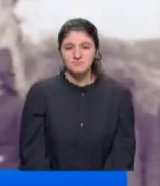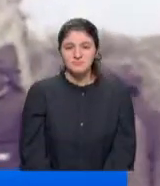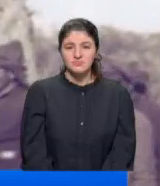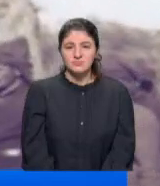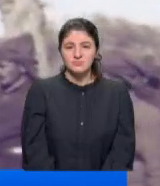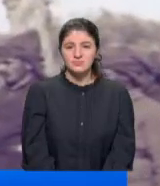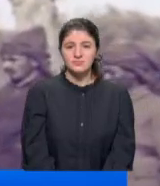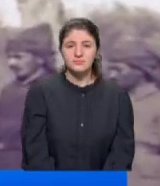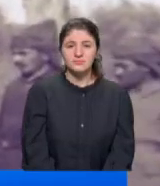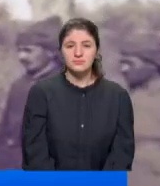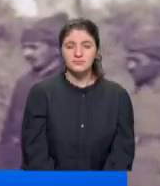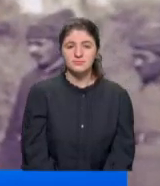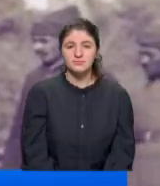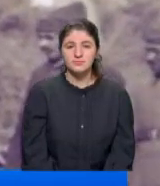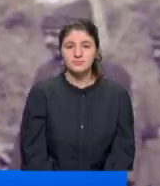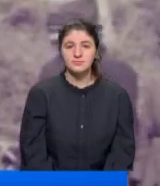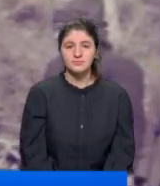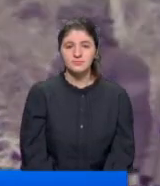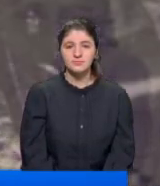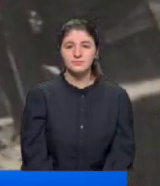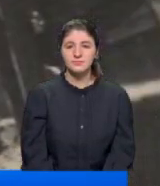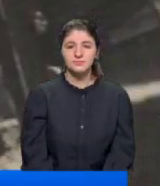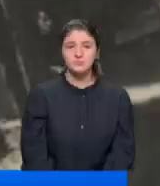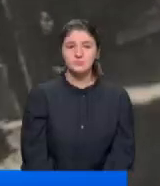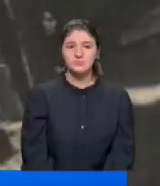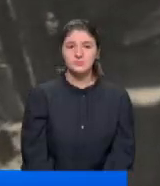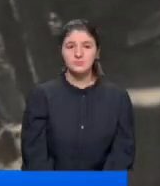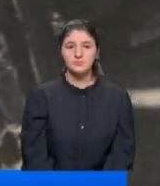içinden uzun